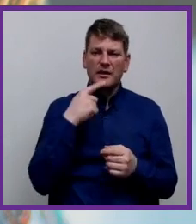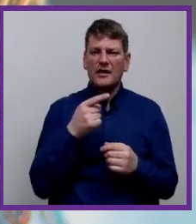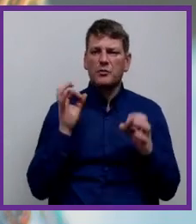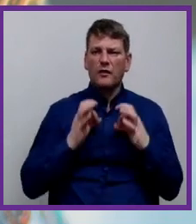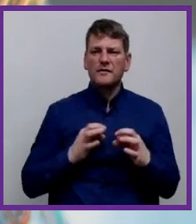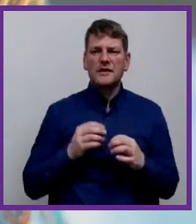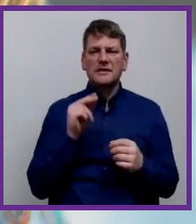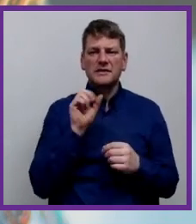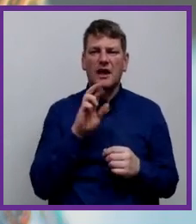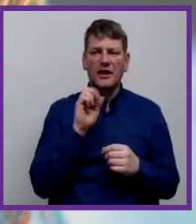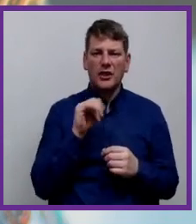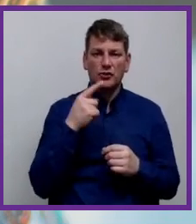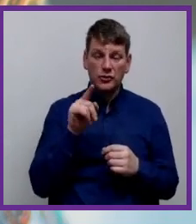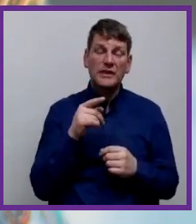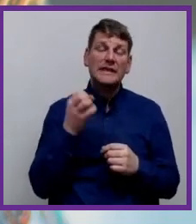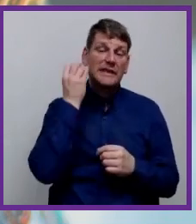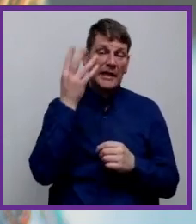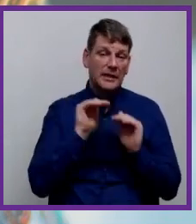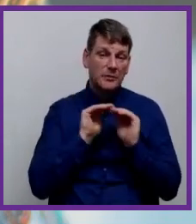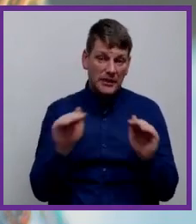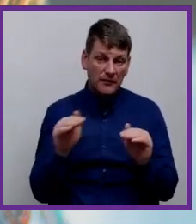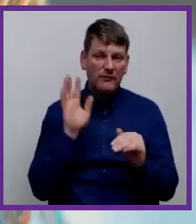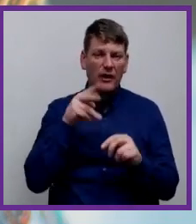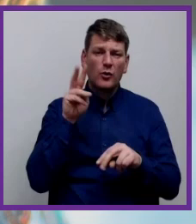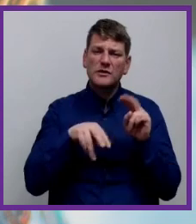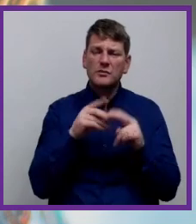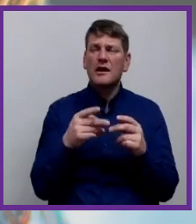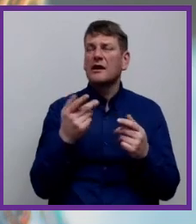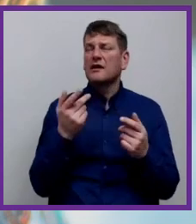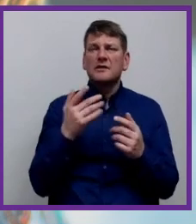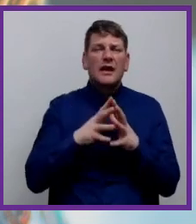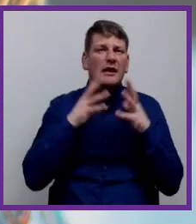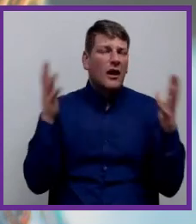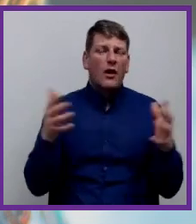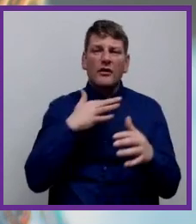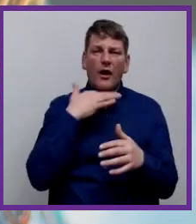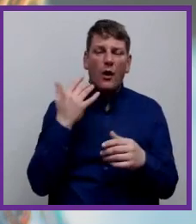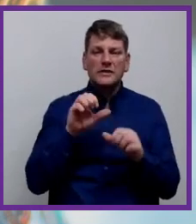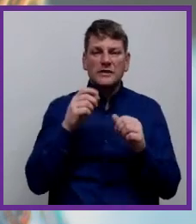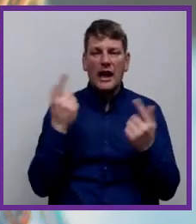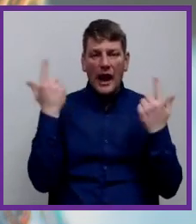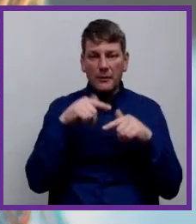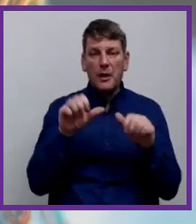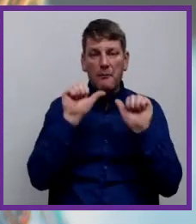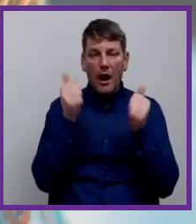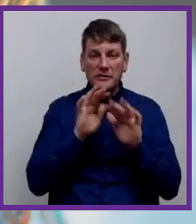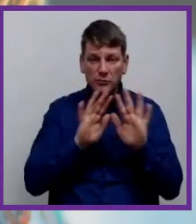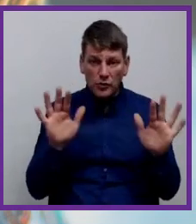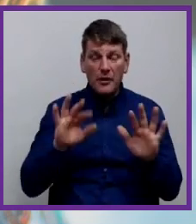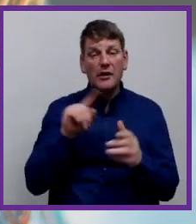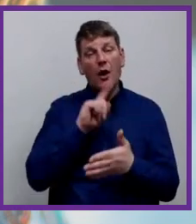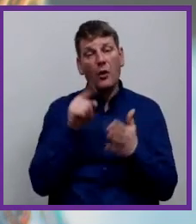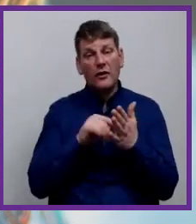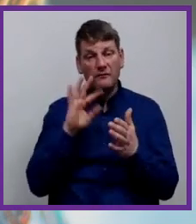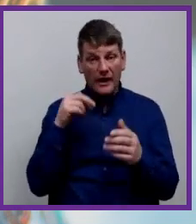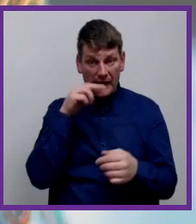tieši izglītības līmenis, var arī uzbūvēt tentos laikmetīgās mākslas muzejas, bet jautājums, vai tur kāds viss arī aizies nu, uz to